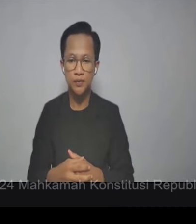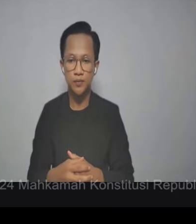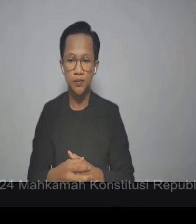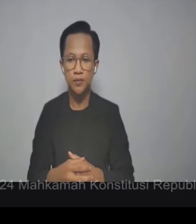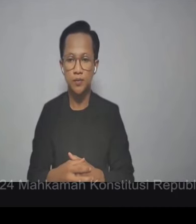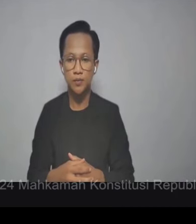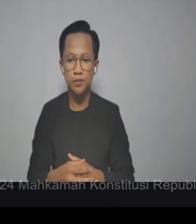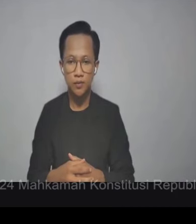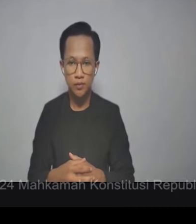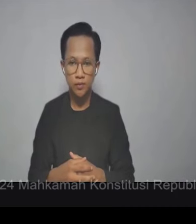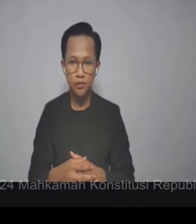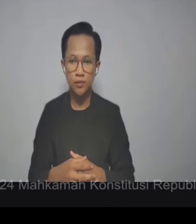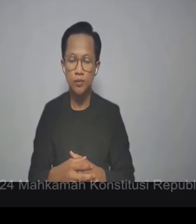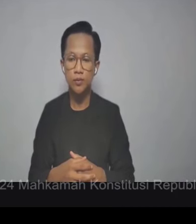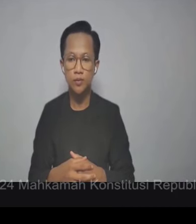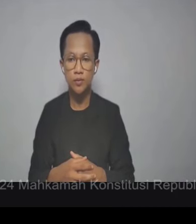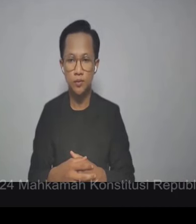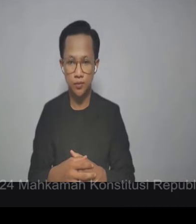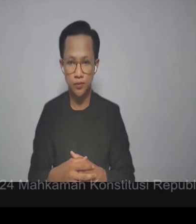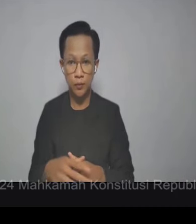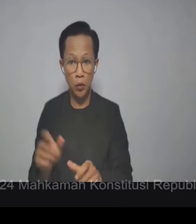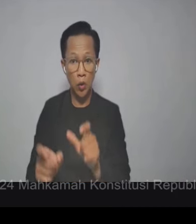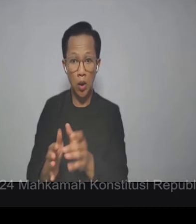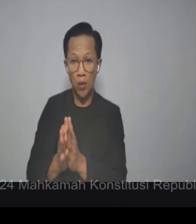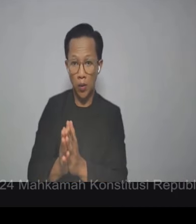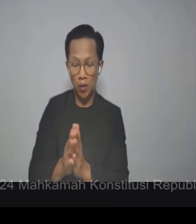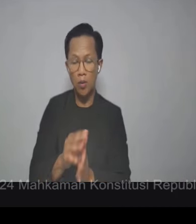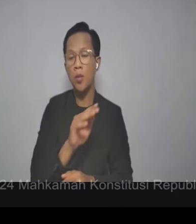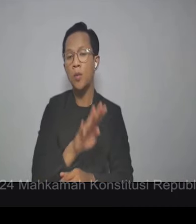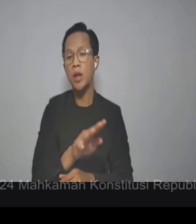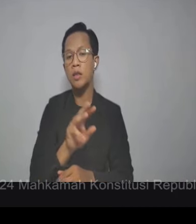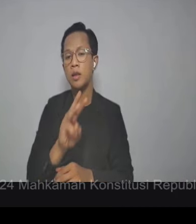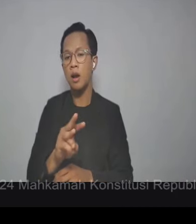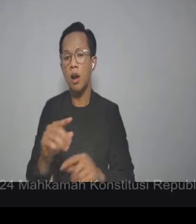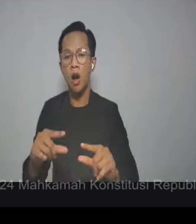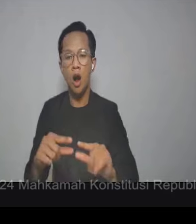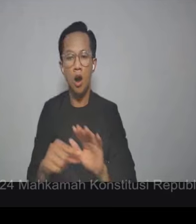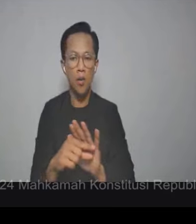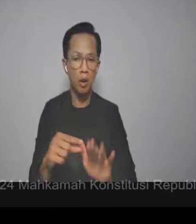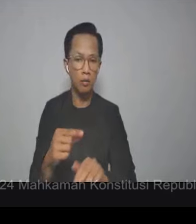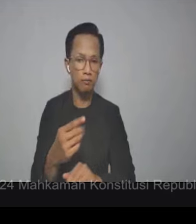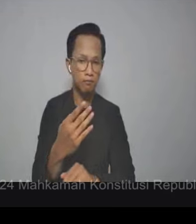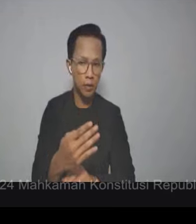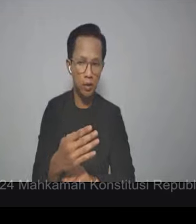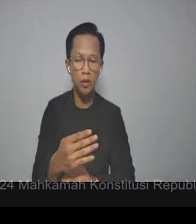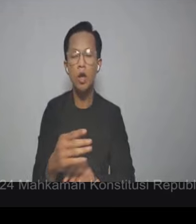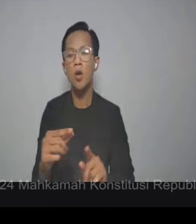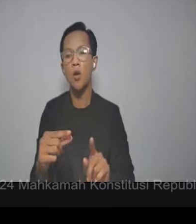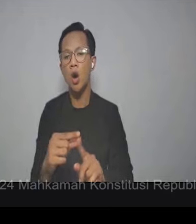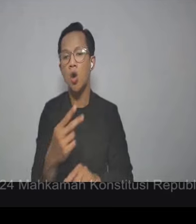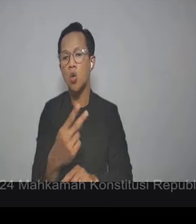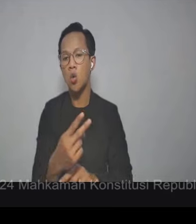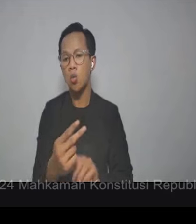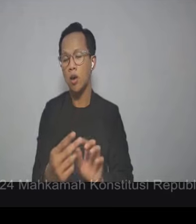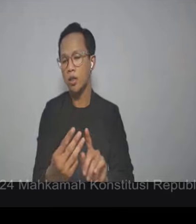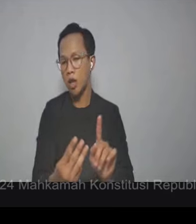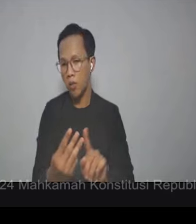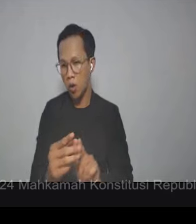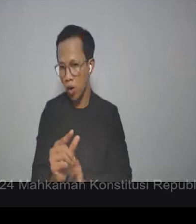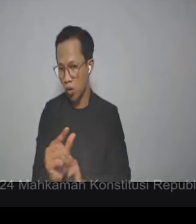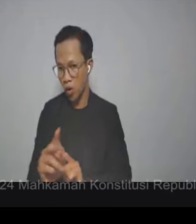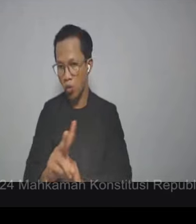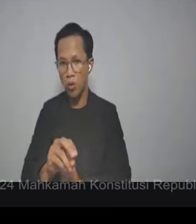dalam kaitannya dengan dalil para pemohan pasal 43a ayat 4 undang-undang 7 2021 telah memerintahkan pembentukan Peraturan Menteri